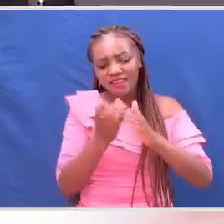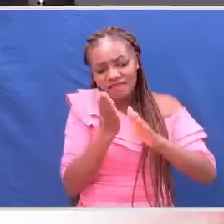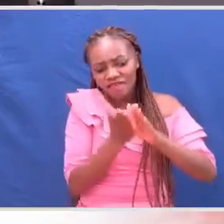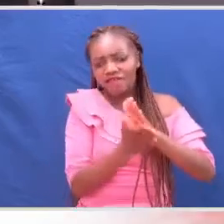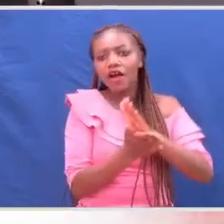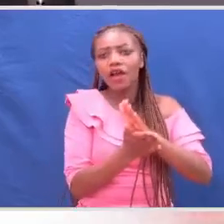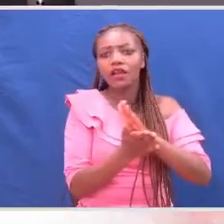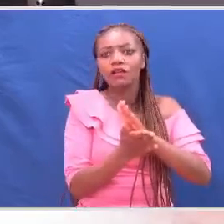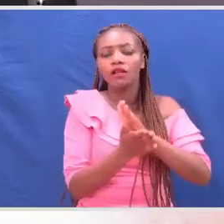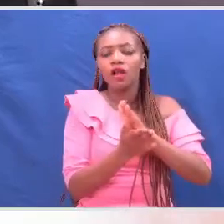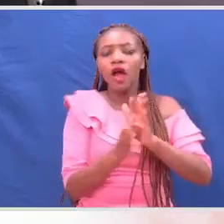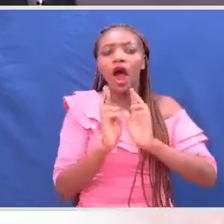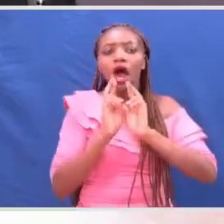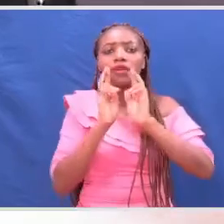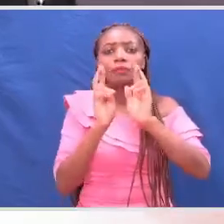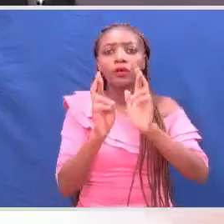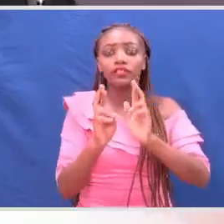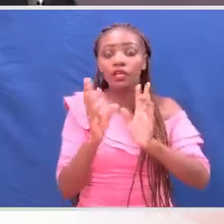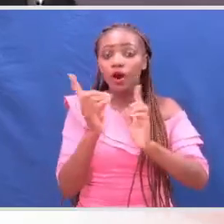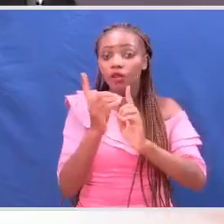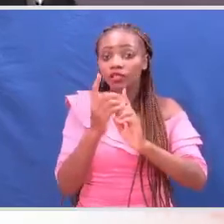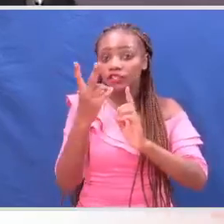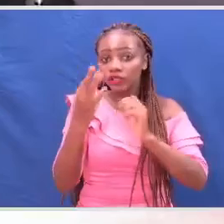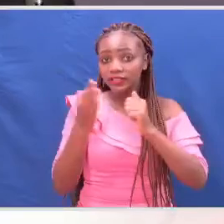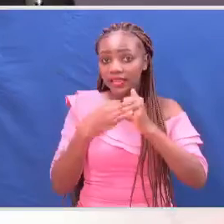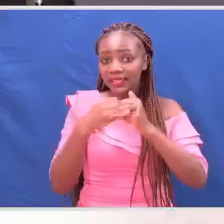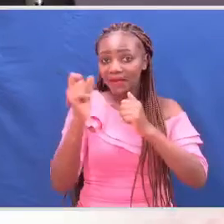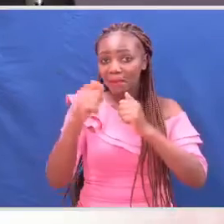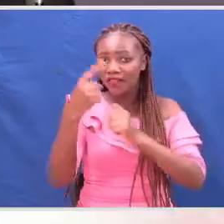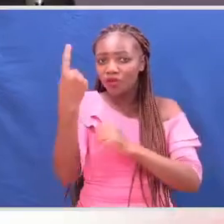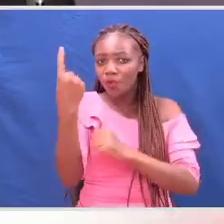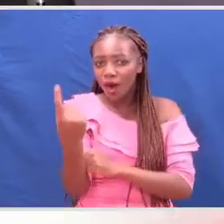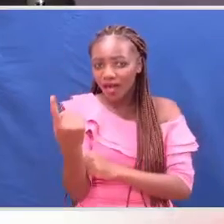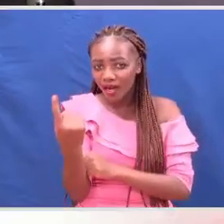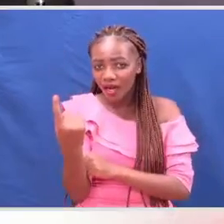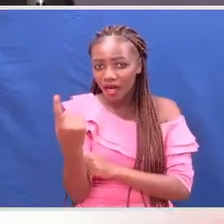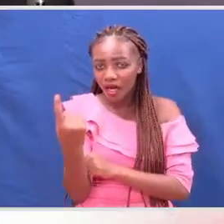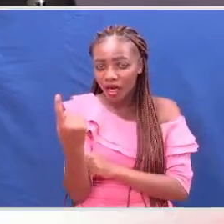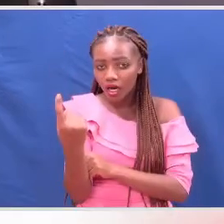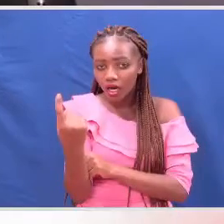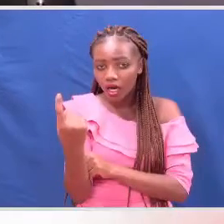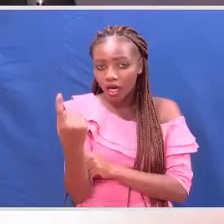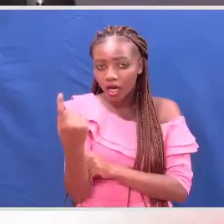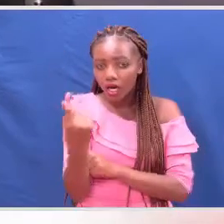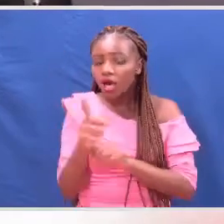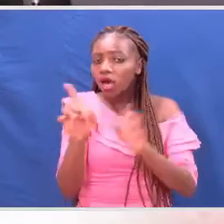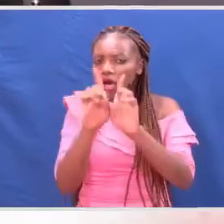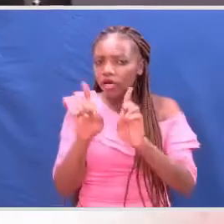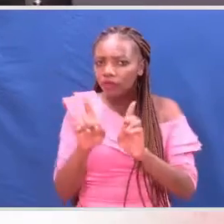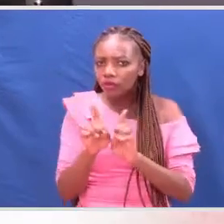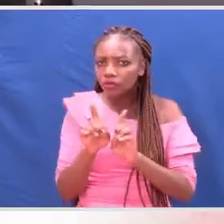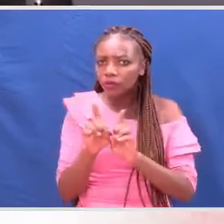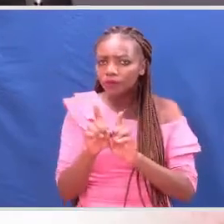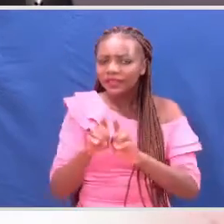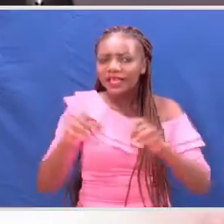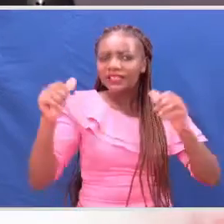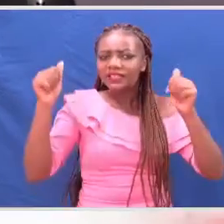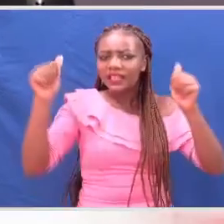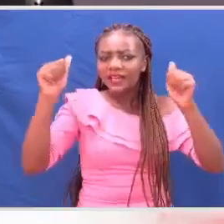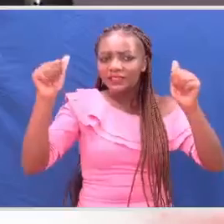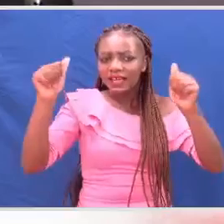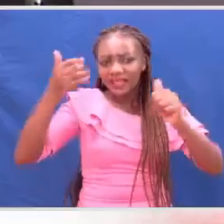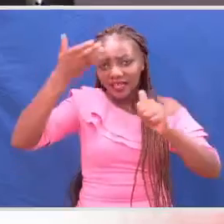a progress report on the 28th of January. So the strike by the nurses,